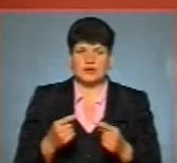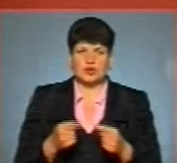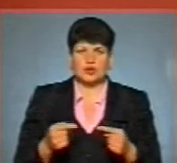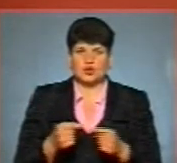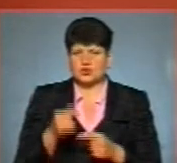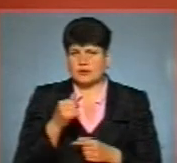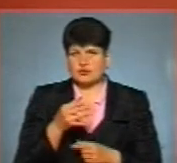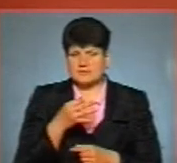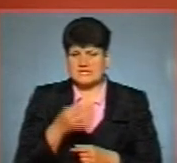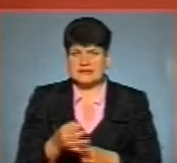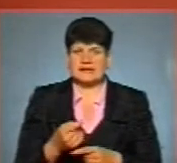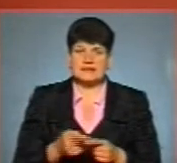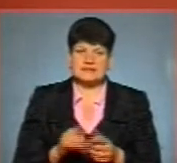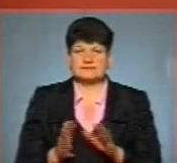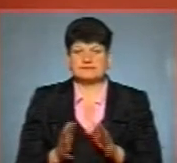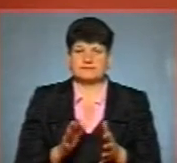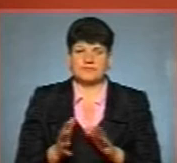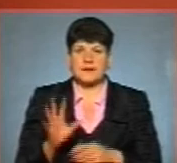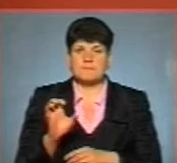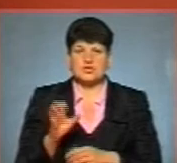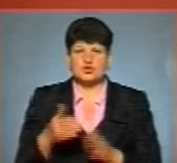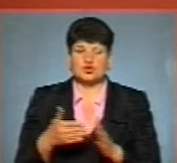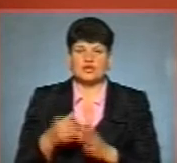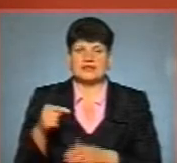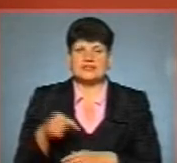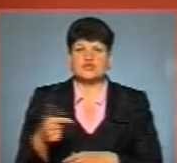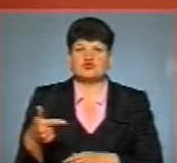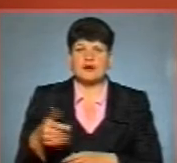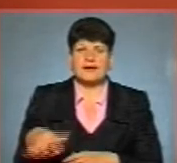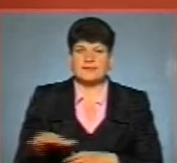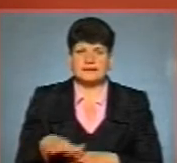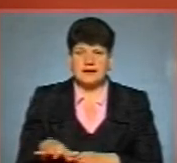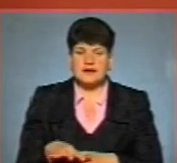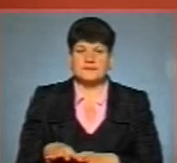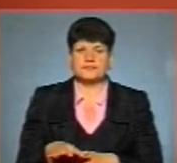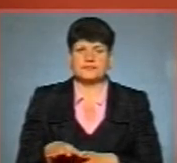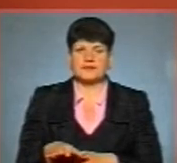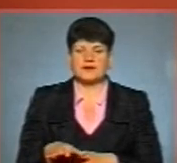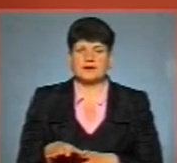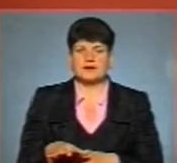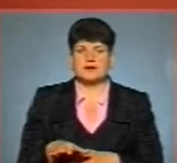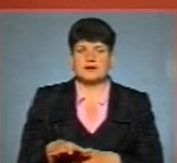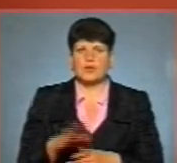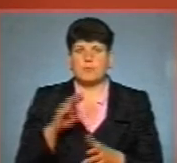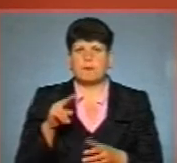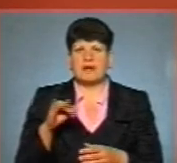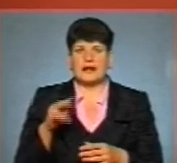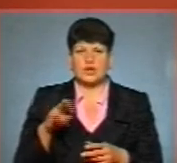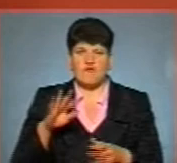можемо сказати, але десь в межах від 500 до 1000 гектарів тижневої давності пилова буря